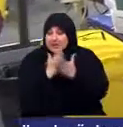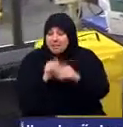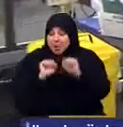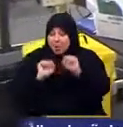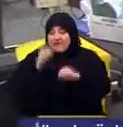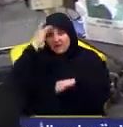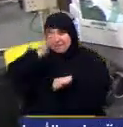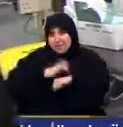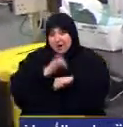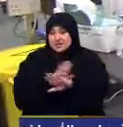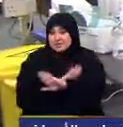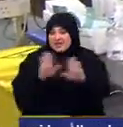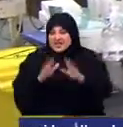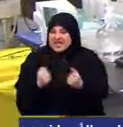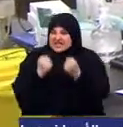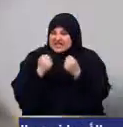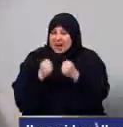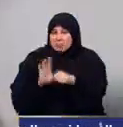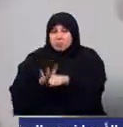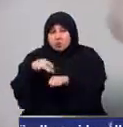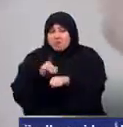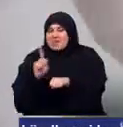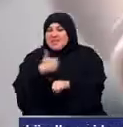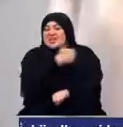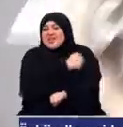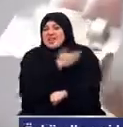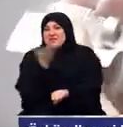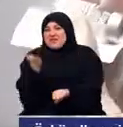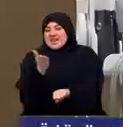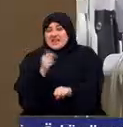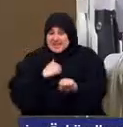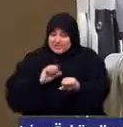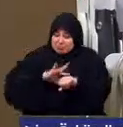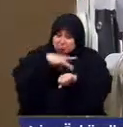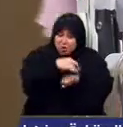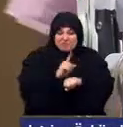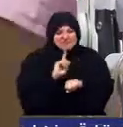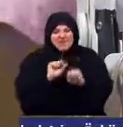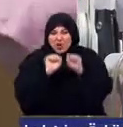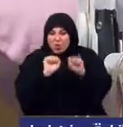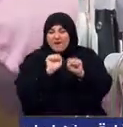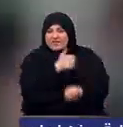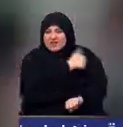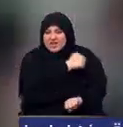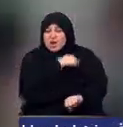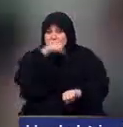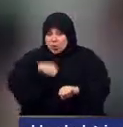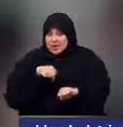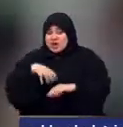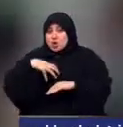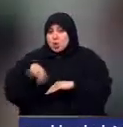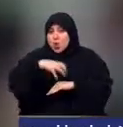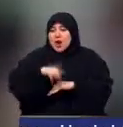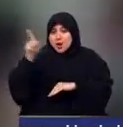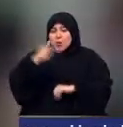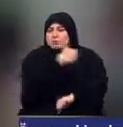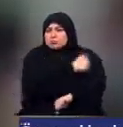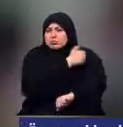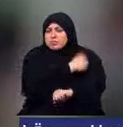الوباء، مما يصعب من انتقاله لآخرين، وهذا ما تلجأ إليه معظم الدول عبر حملات التطعيم